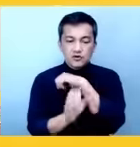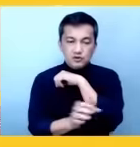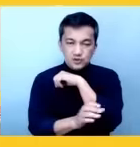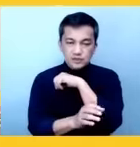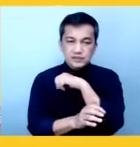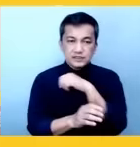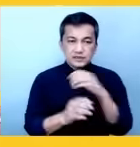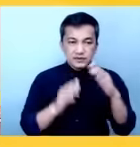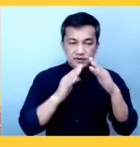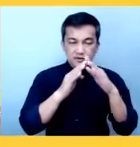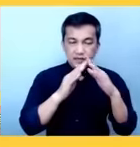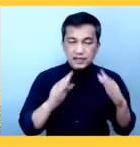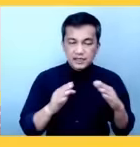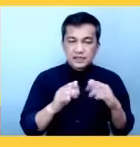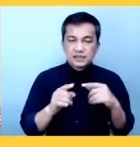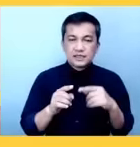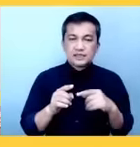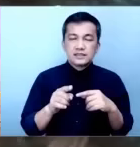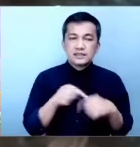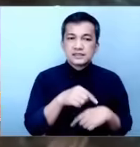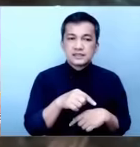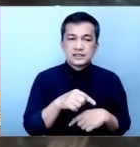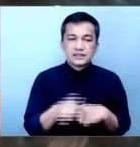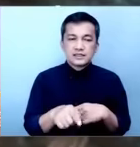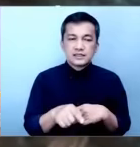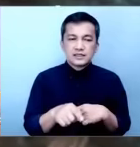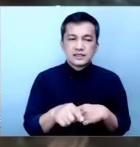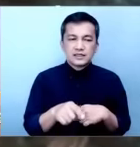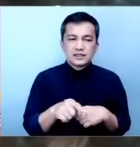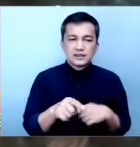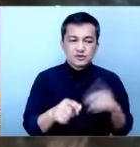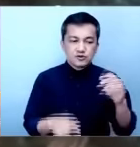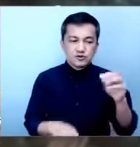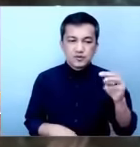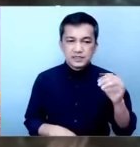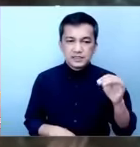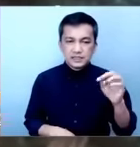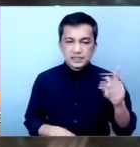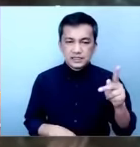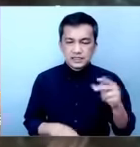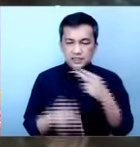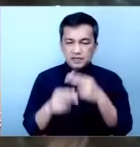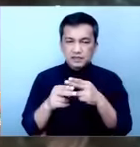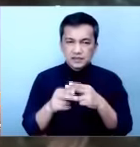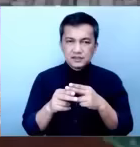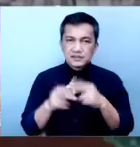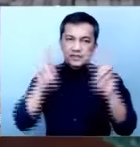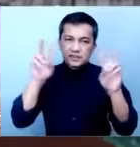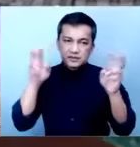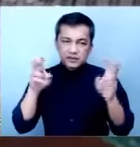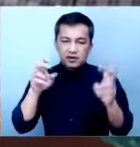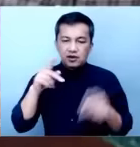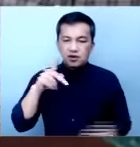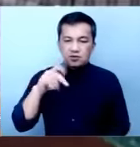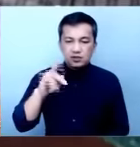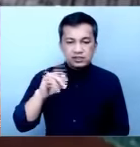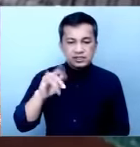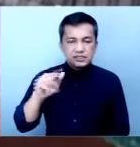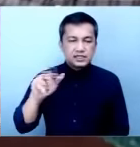nitong si Dominic ay nakapangalan sa isang napaka-controversial na politiko. Uy!